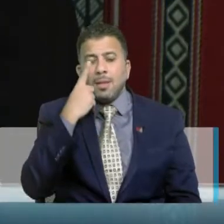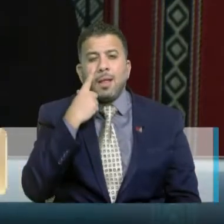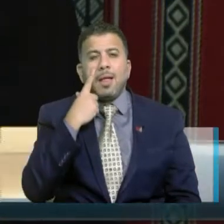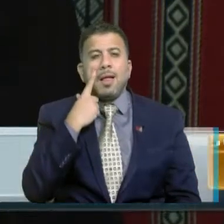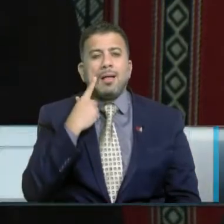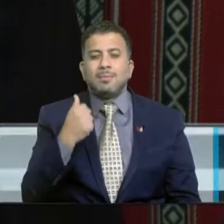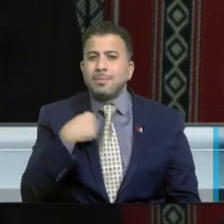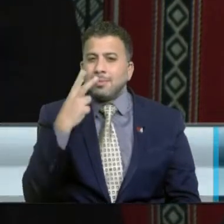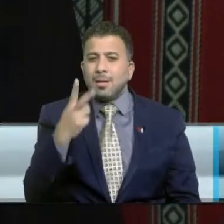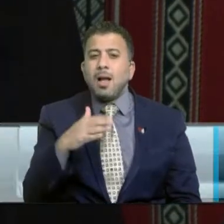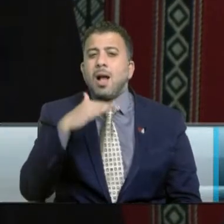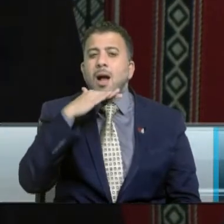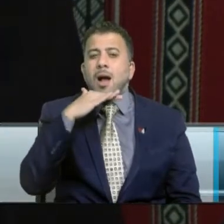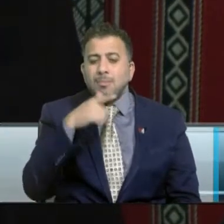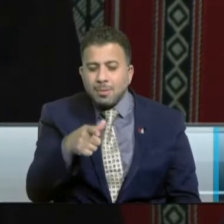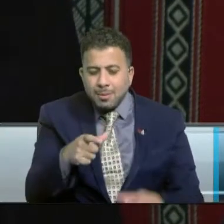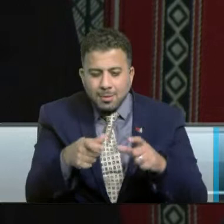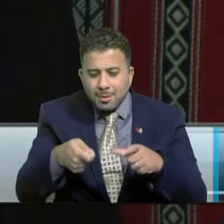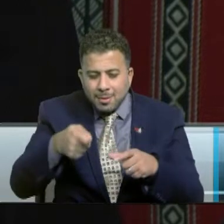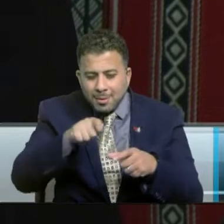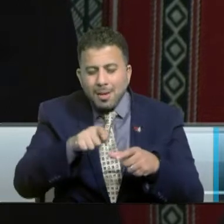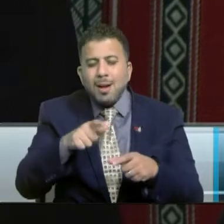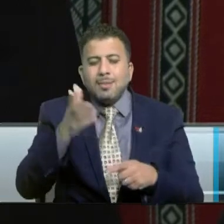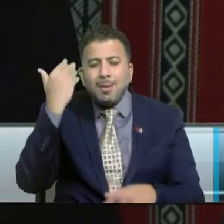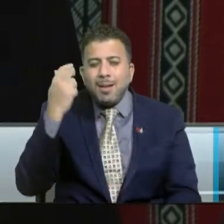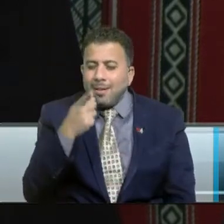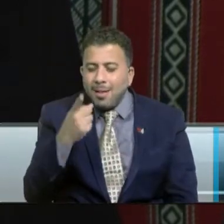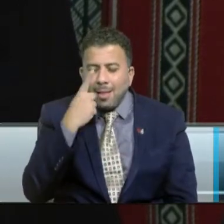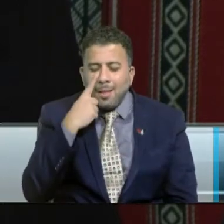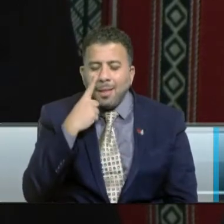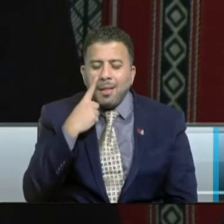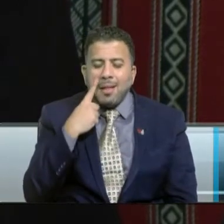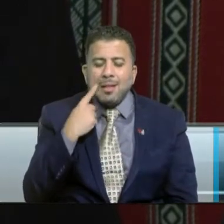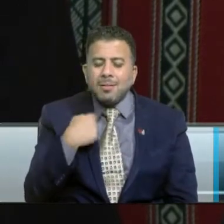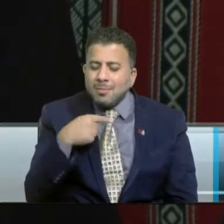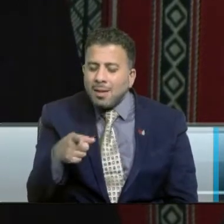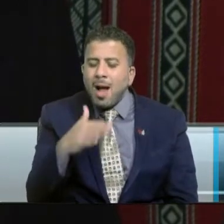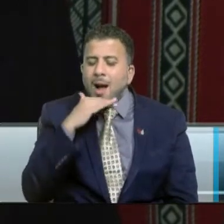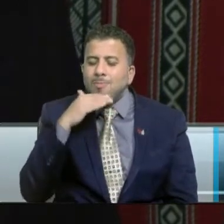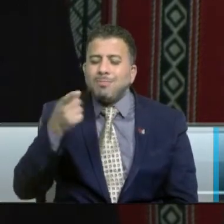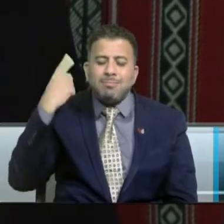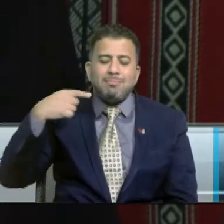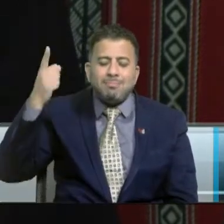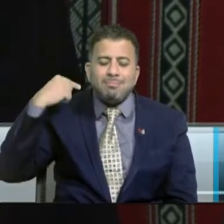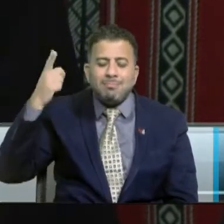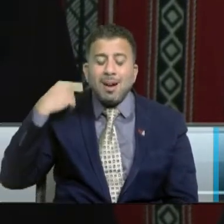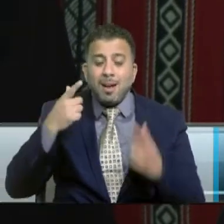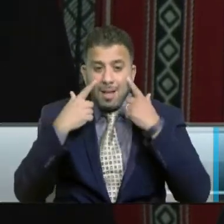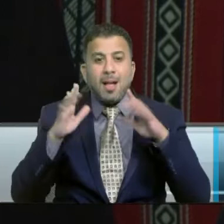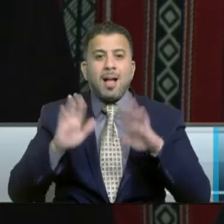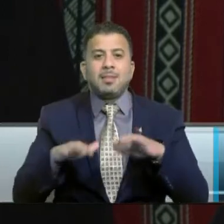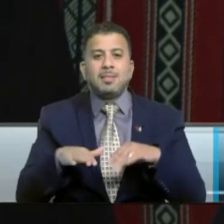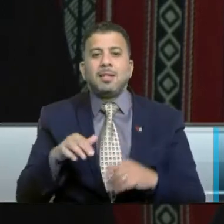عيني، أن أبوي يشيل الطبق يطقه، يعني نحس أن إحنا بعدنا عايشين، بعرف